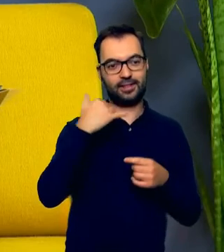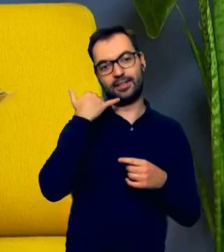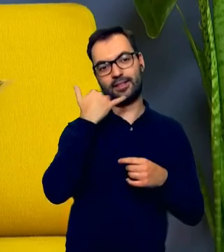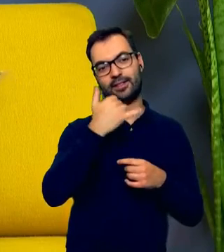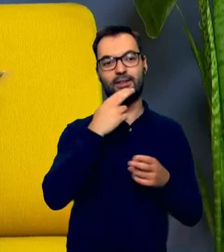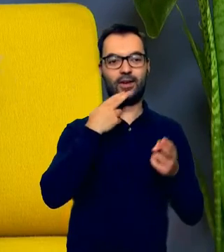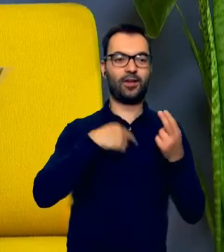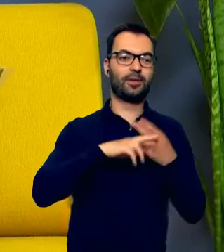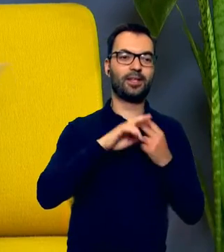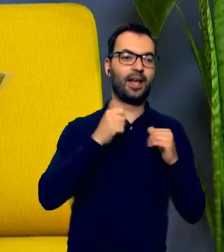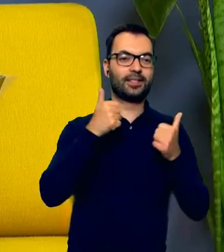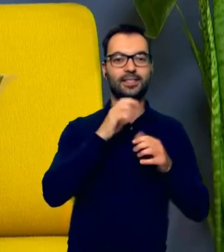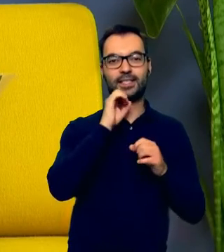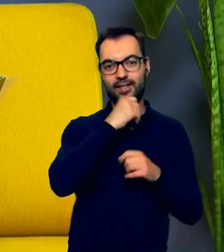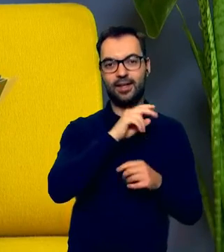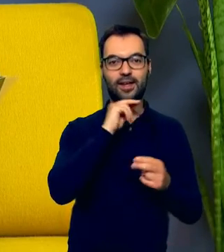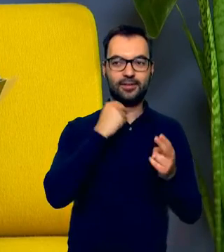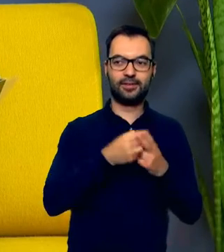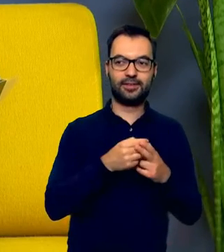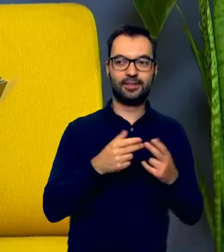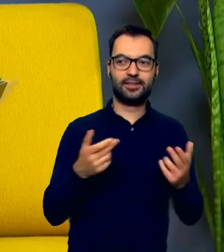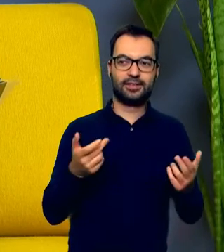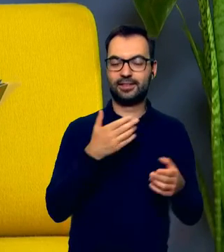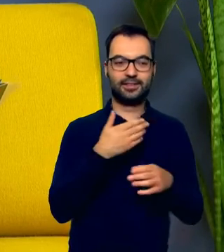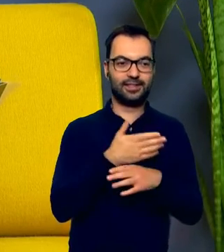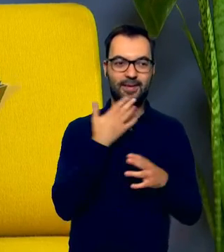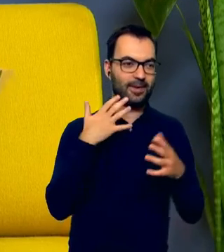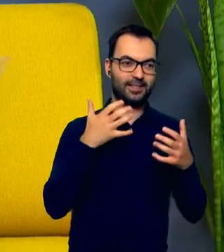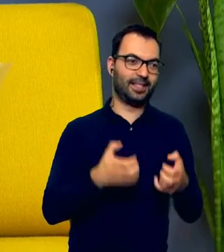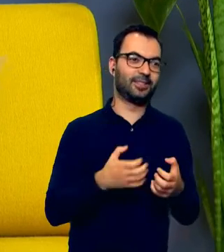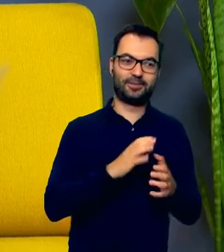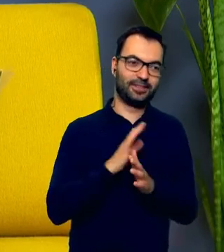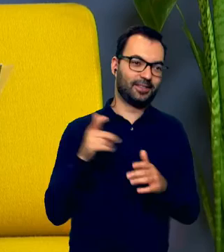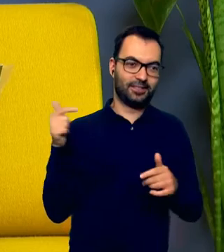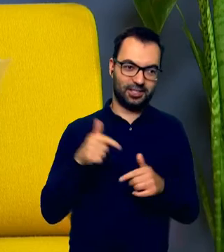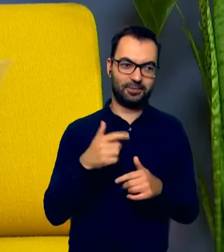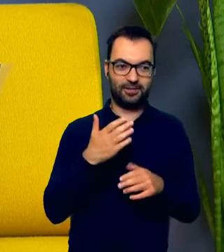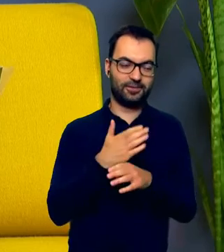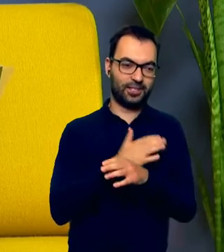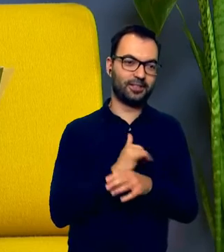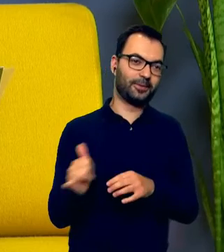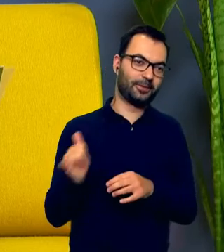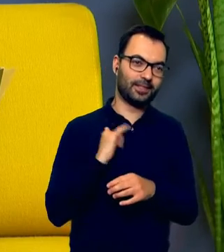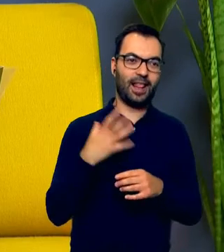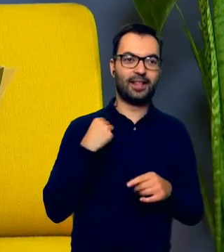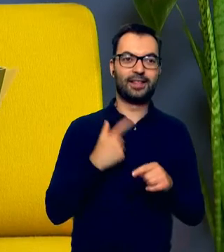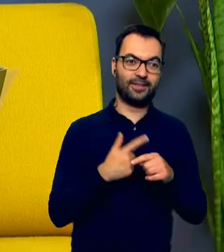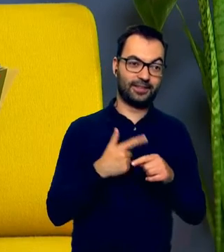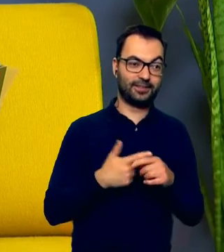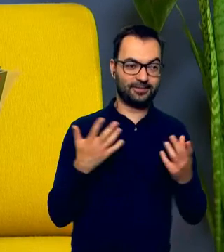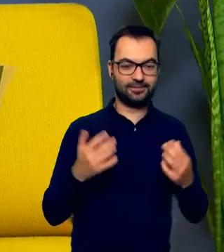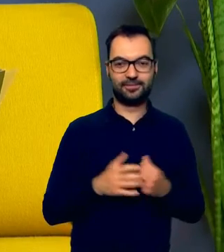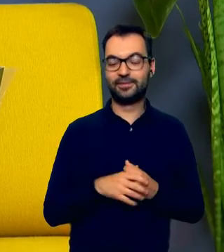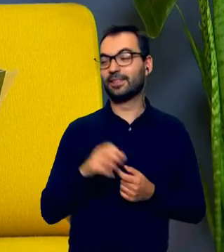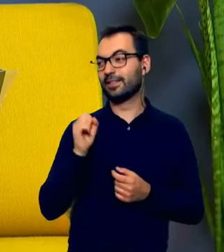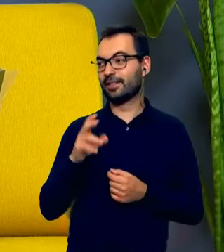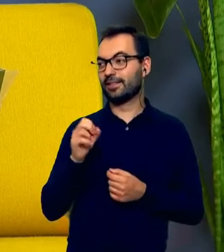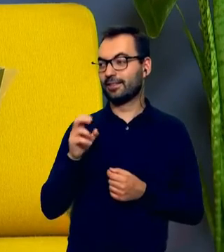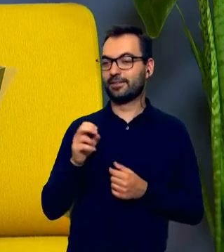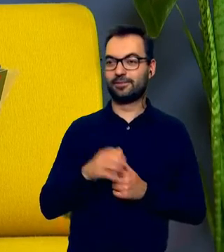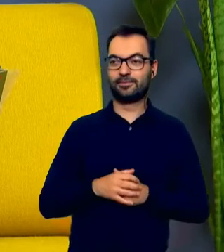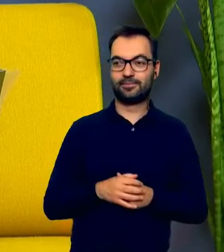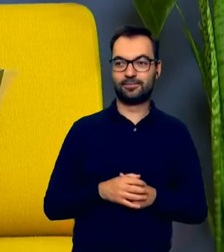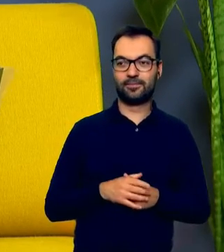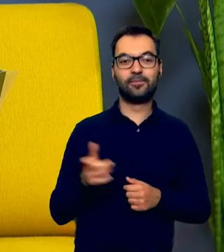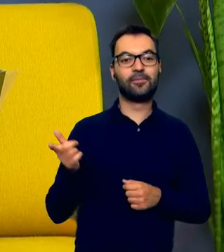po odpowiedź, jak zatrzymać starość, a ona wam powiedziała, że to się nie zatrzymuje. Tylko trzeba było się tym zająć, mając lat 20 kilka.